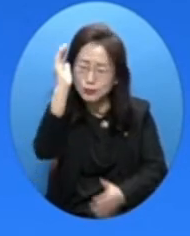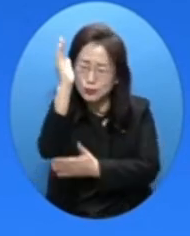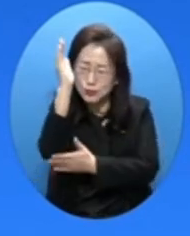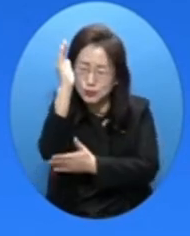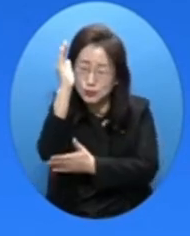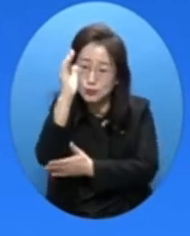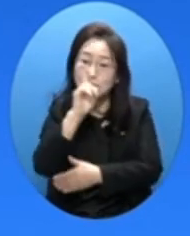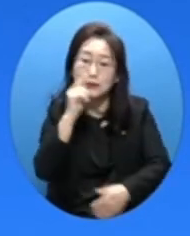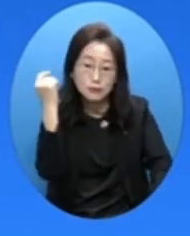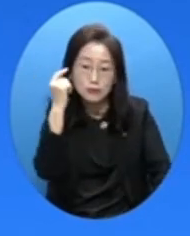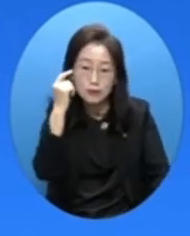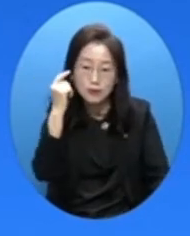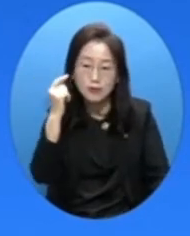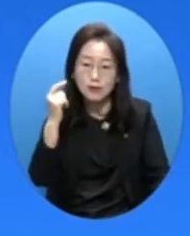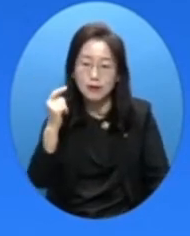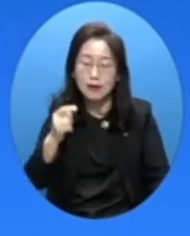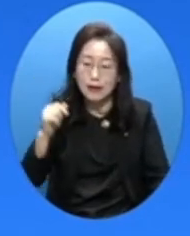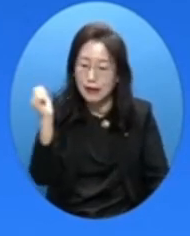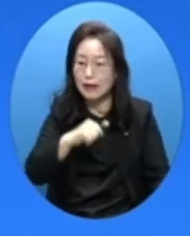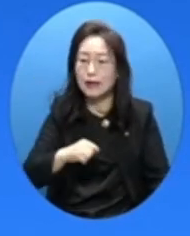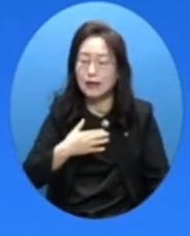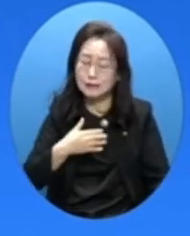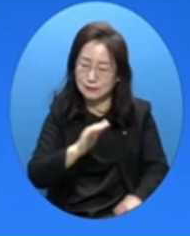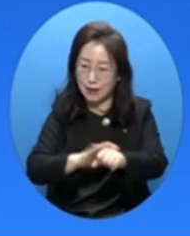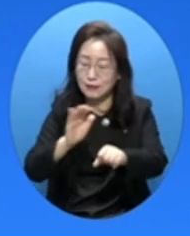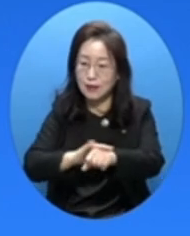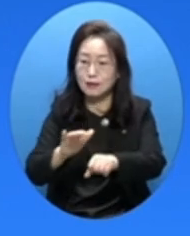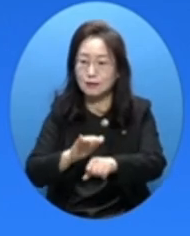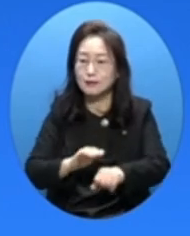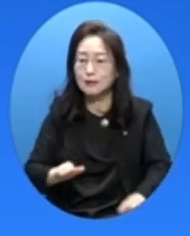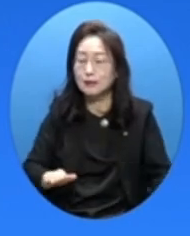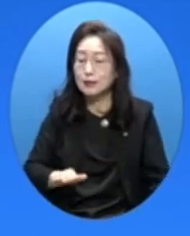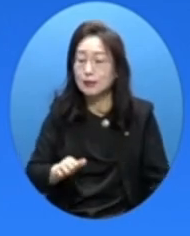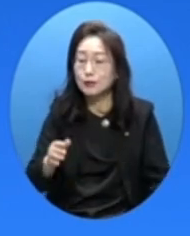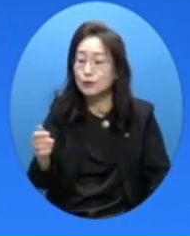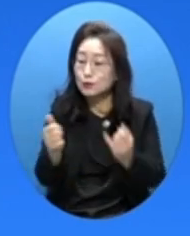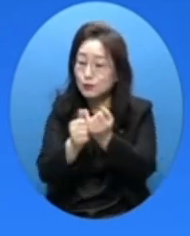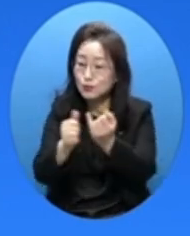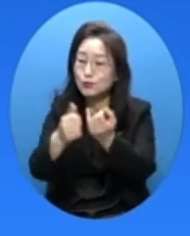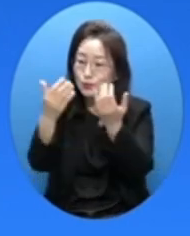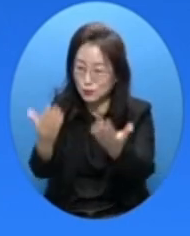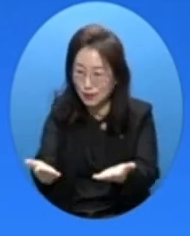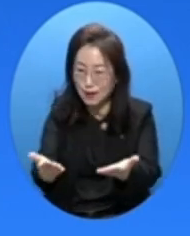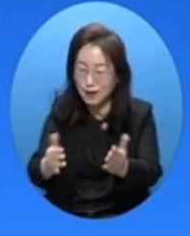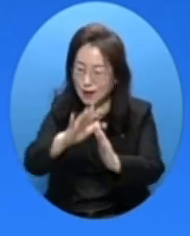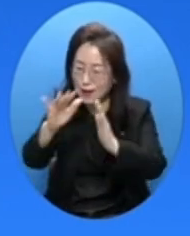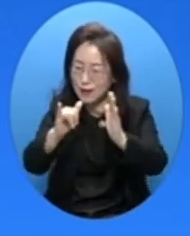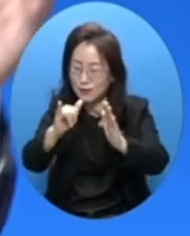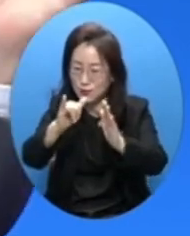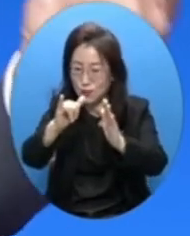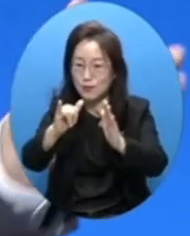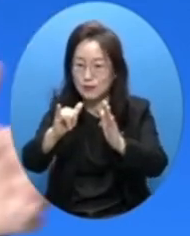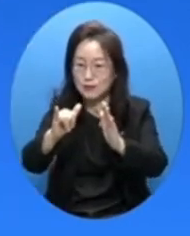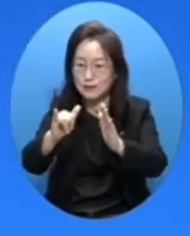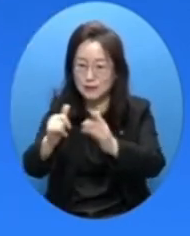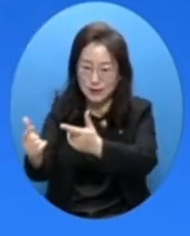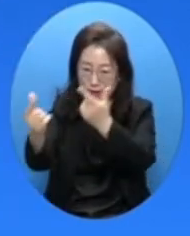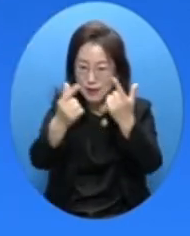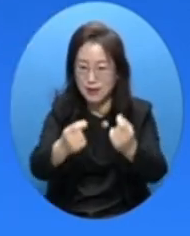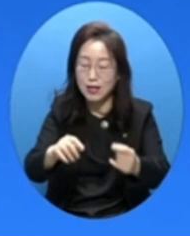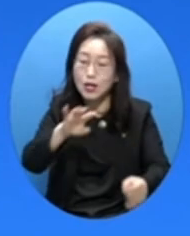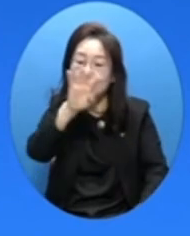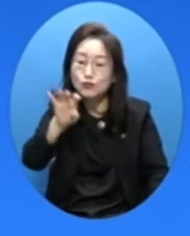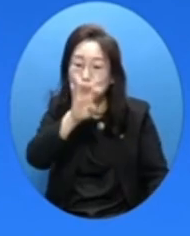그래가지고 아 그럼 잘 됐다, 우리가 휴가를 좀 내서 온 가족이 유럽 여행도